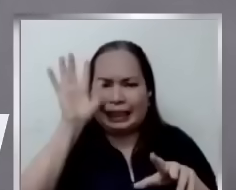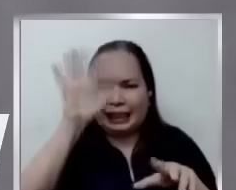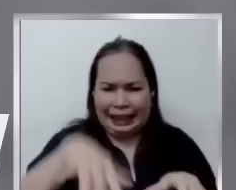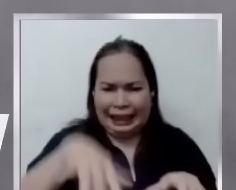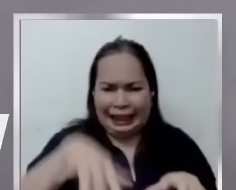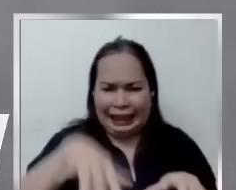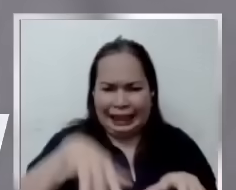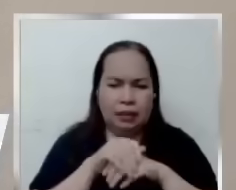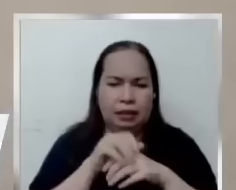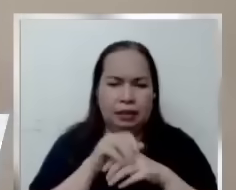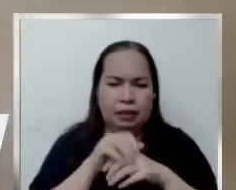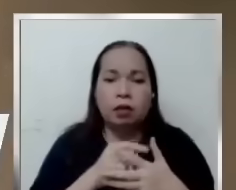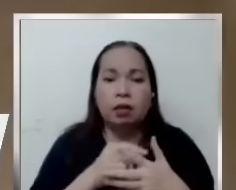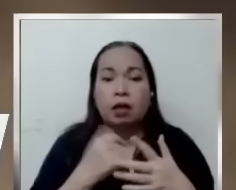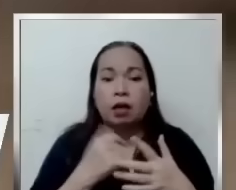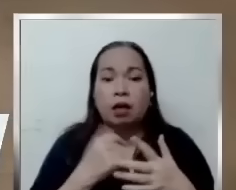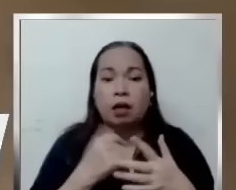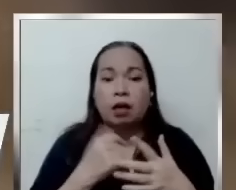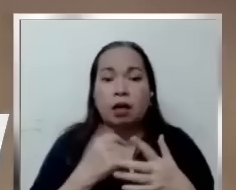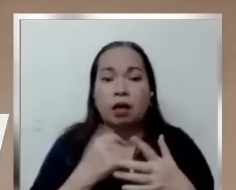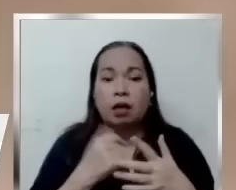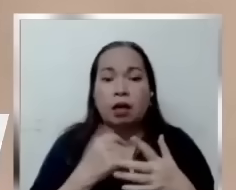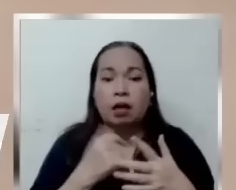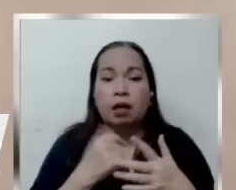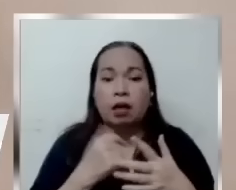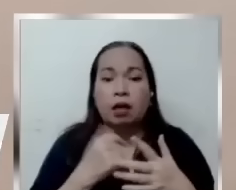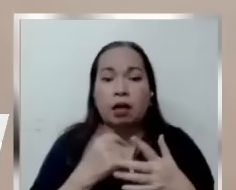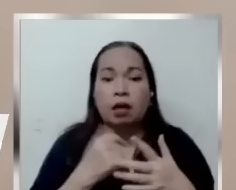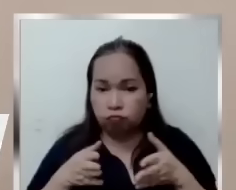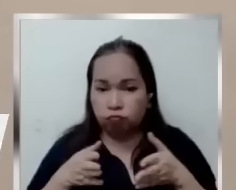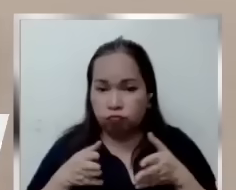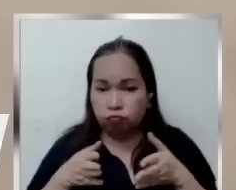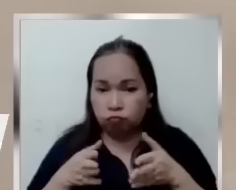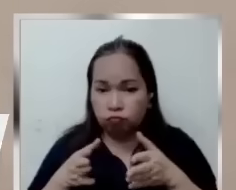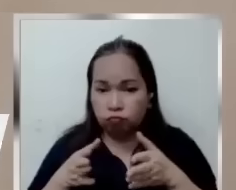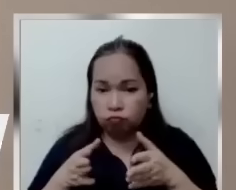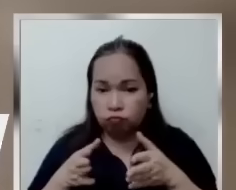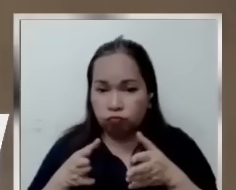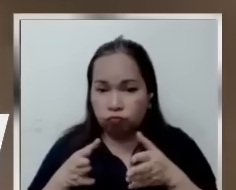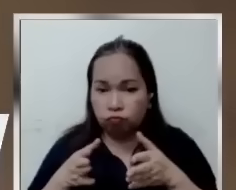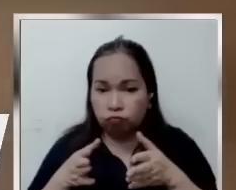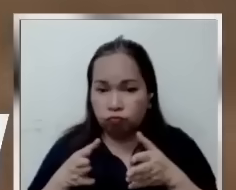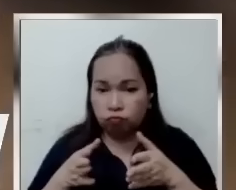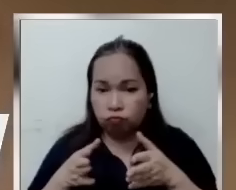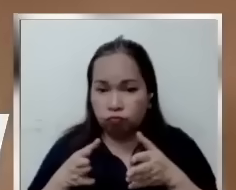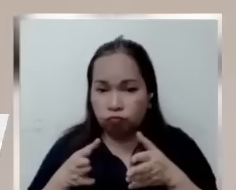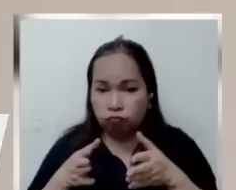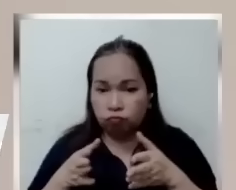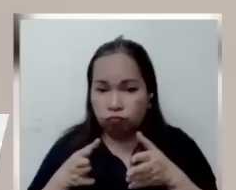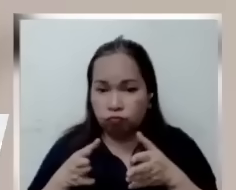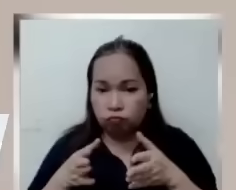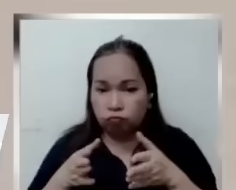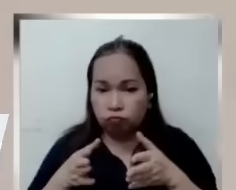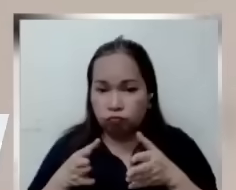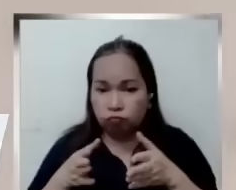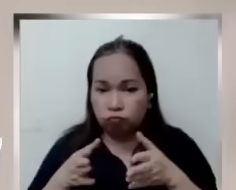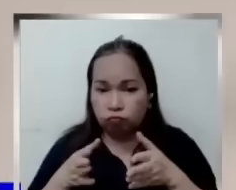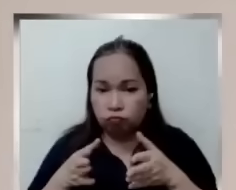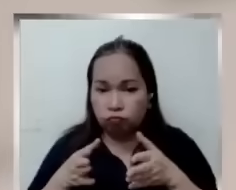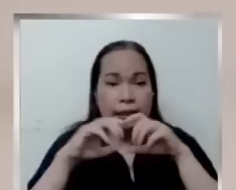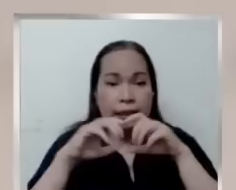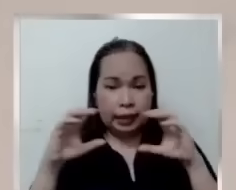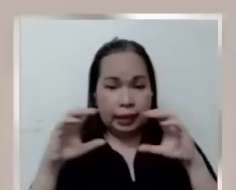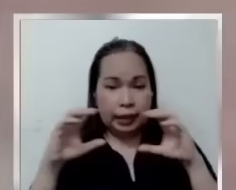Binahari ng ilang pangunahing kalsada. Dahil sa masamang panahon, kinansela na ang klase sa lahat ng antas. Hapon, ano,